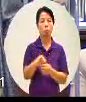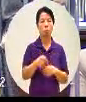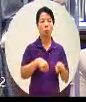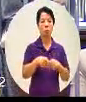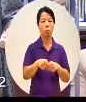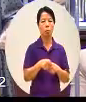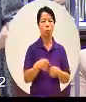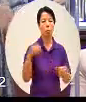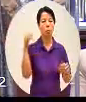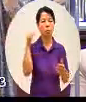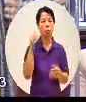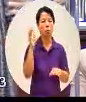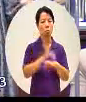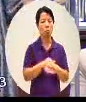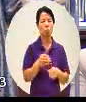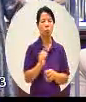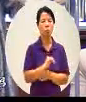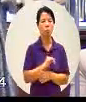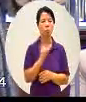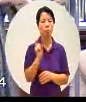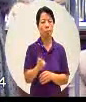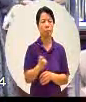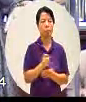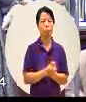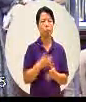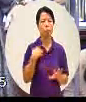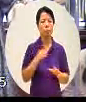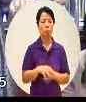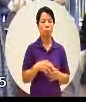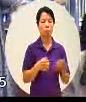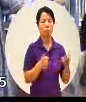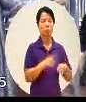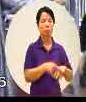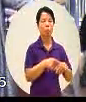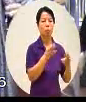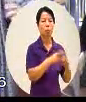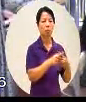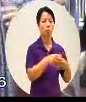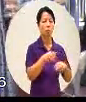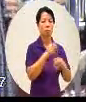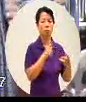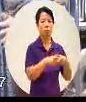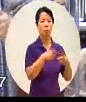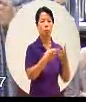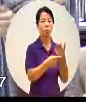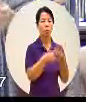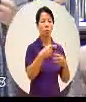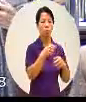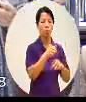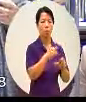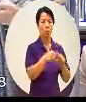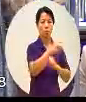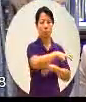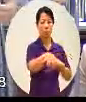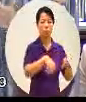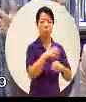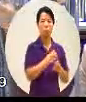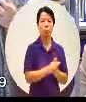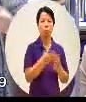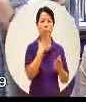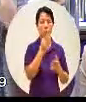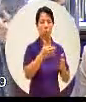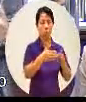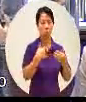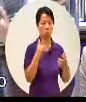能达成。但是本州工业区的四周围，伫遐到底有够适合种植